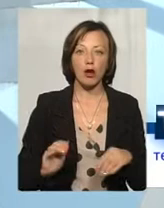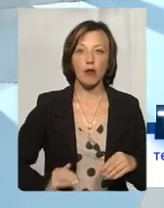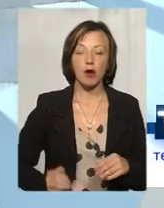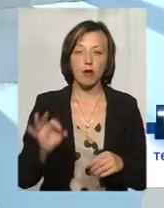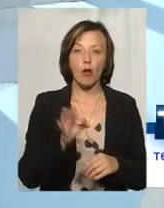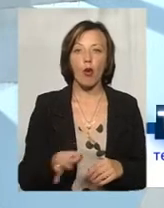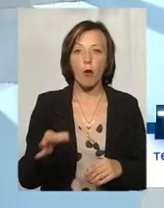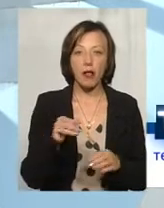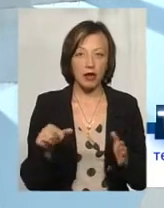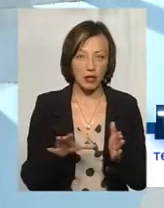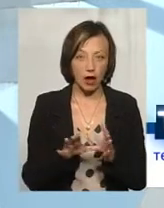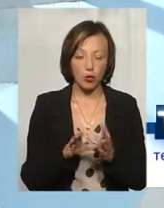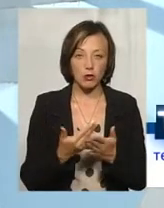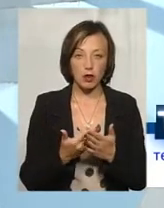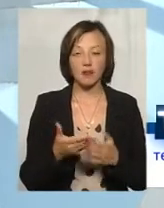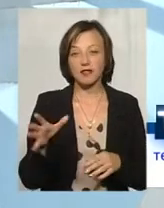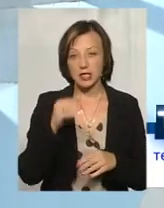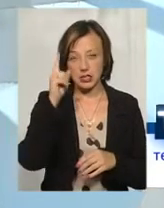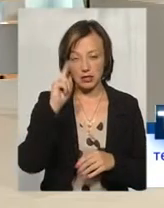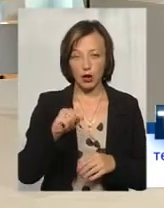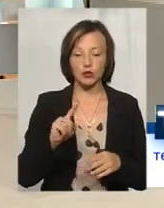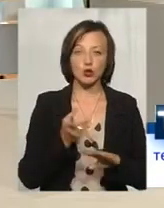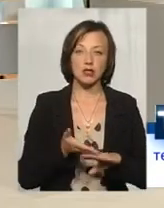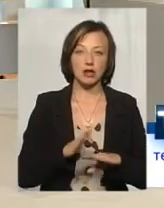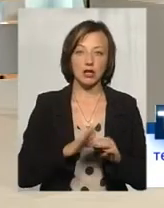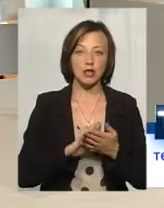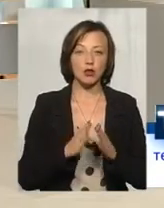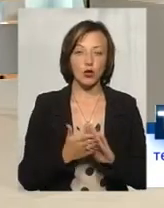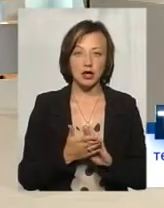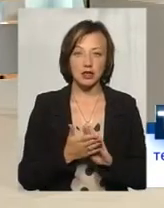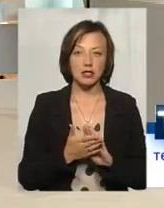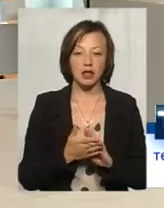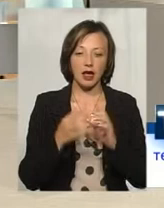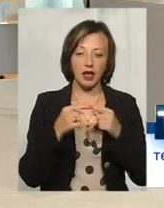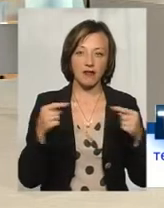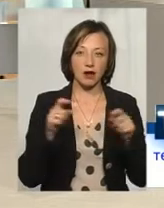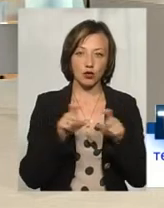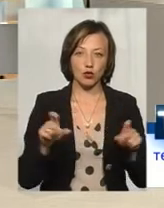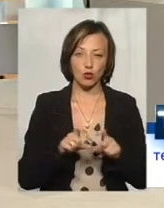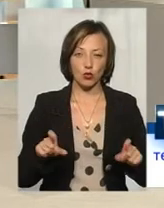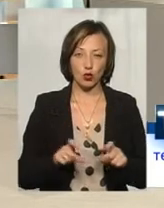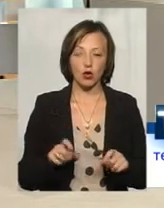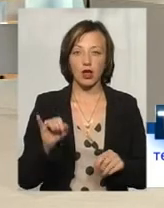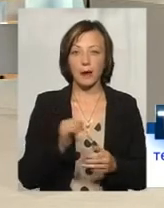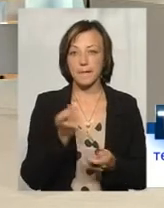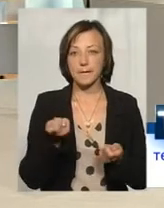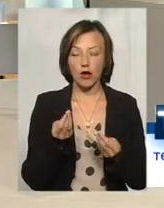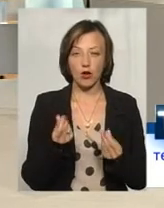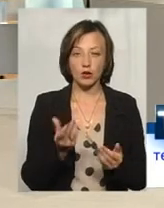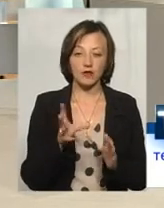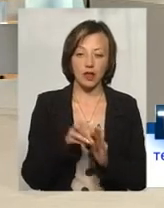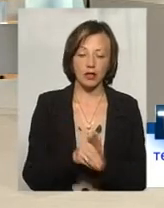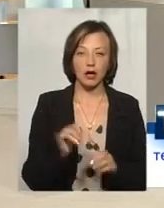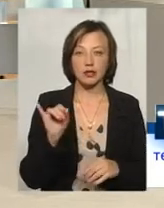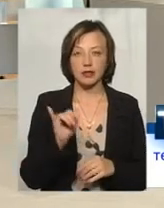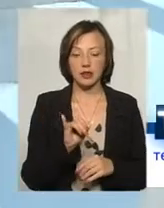про обленерго, то всі ми знаємо, що дуже складна ситуація з інфраструктурою. І мало коштів вкладається,